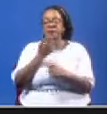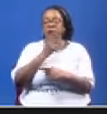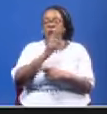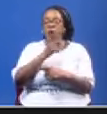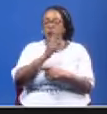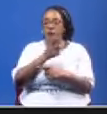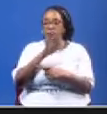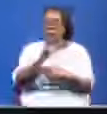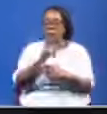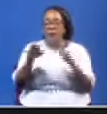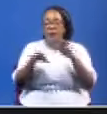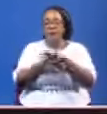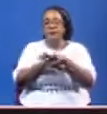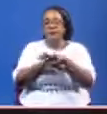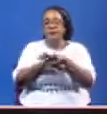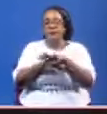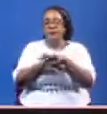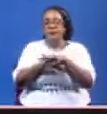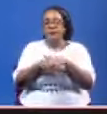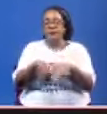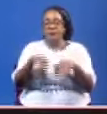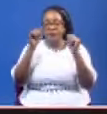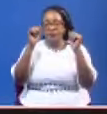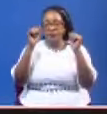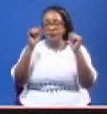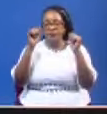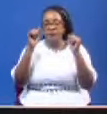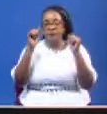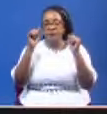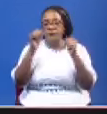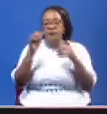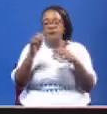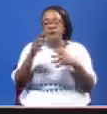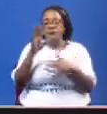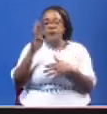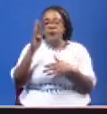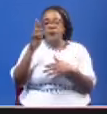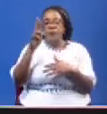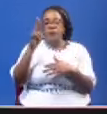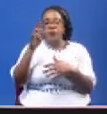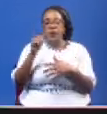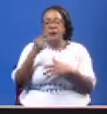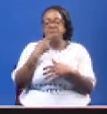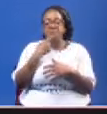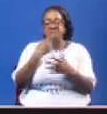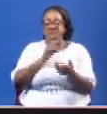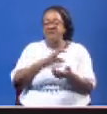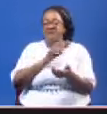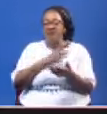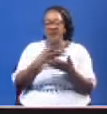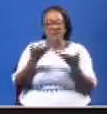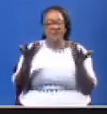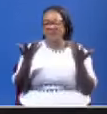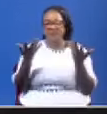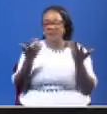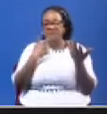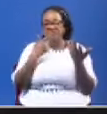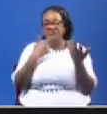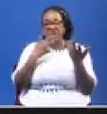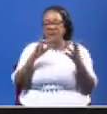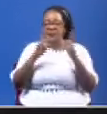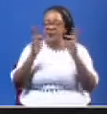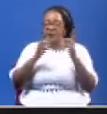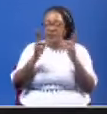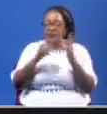na naibu mwenyekiti Buka Ngeso, uongozi wa vuguvugu hilo hautatishika kamwe, huku akisema wako tayari